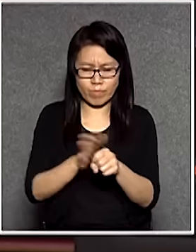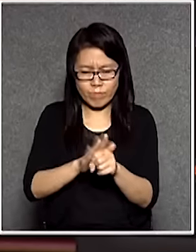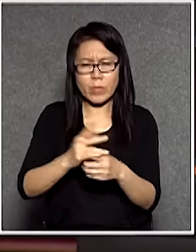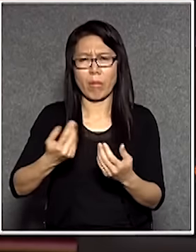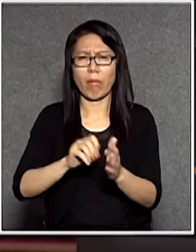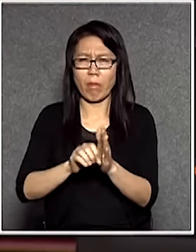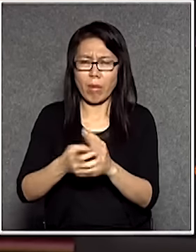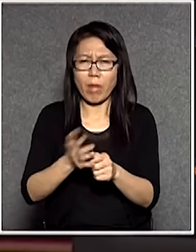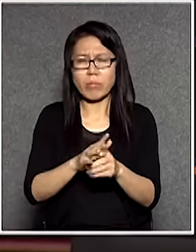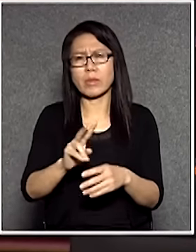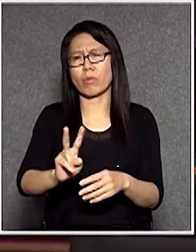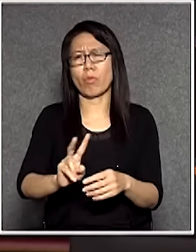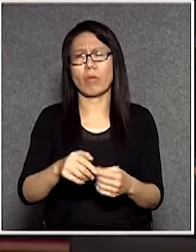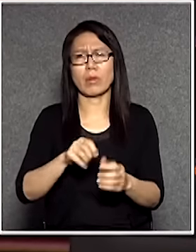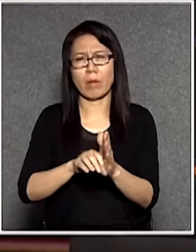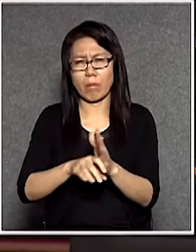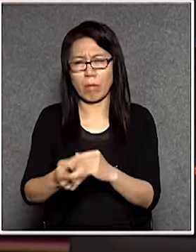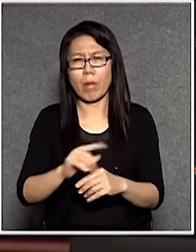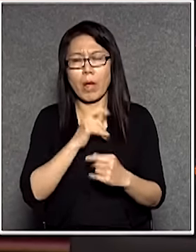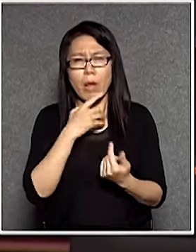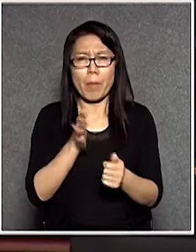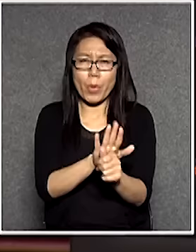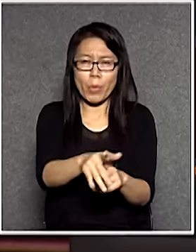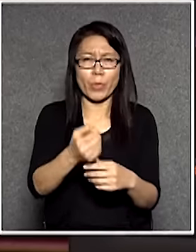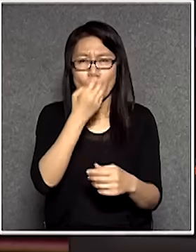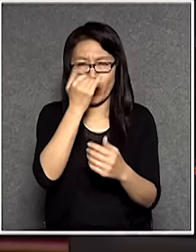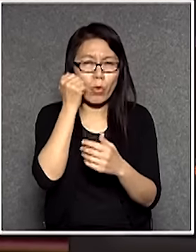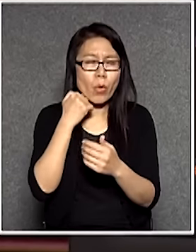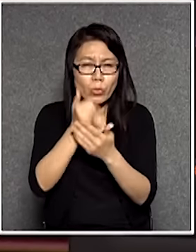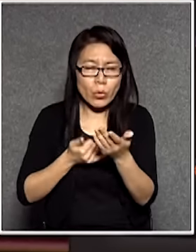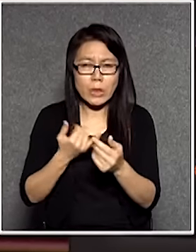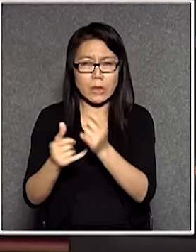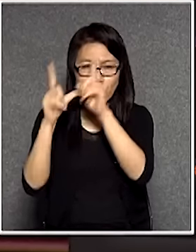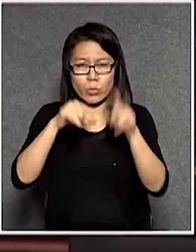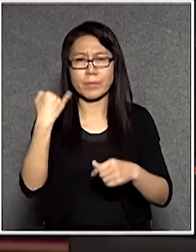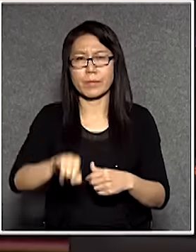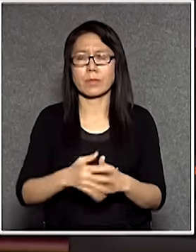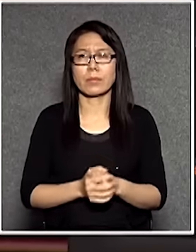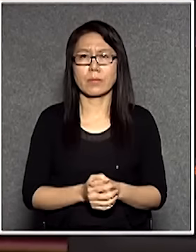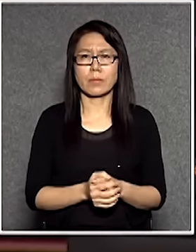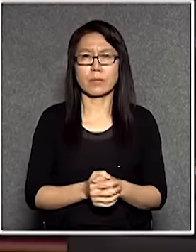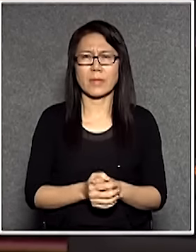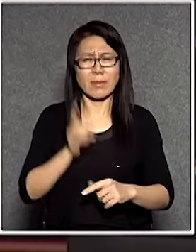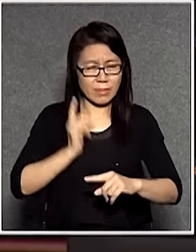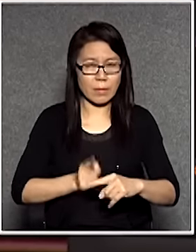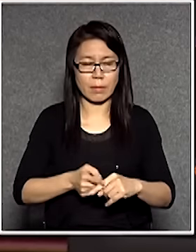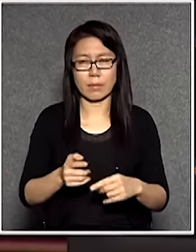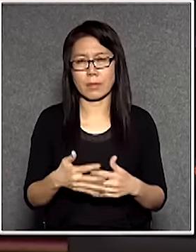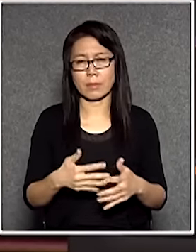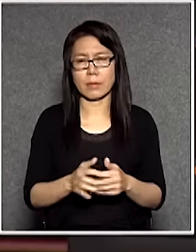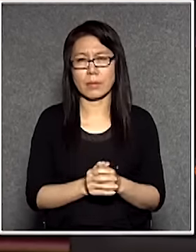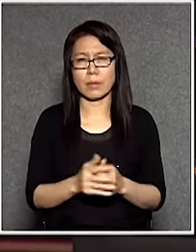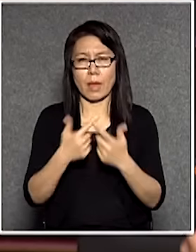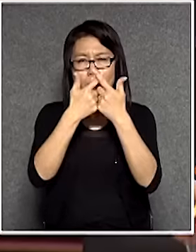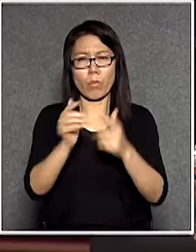百孔，係咪？冇辦法保障香港人嘅退休生活，呢個已經係即係。鐵一般的事實，不用拗